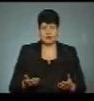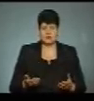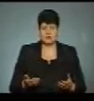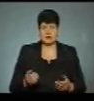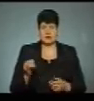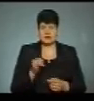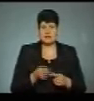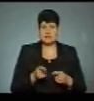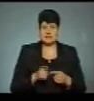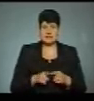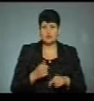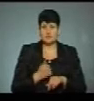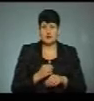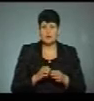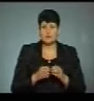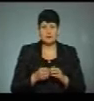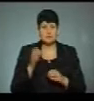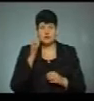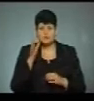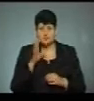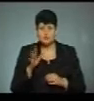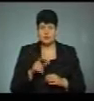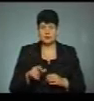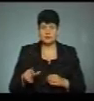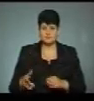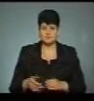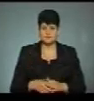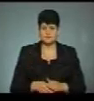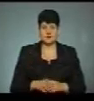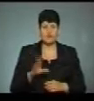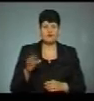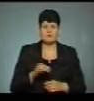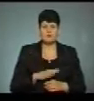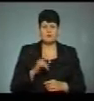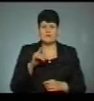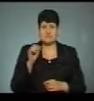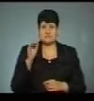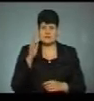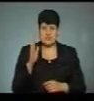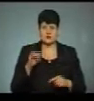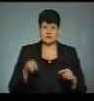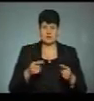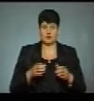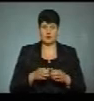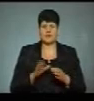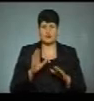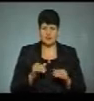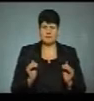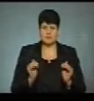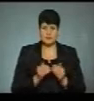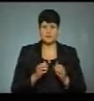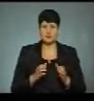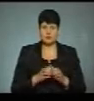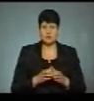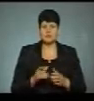і це основною з проблем, що не дослухаються до думки самої громади. Усі були за, щоб створити громаду, нехай буде невеличка громада,